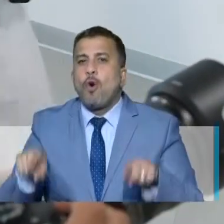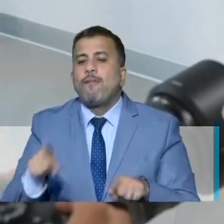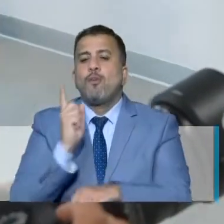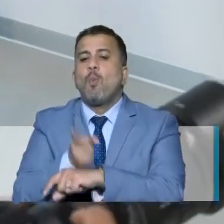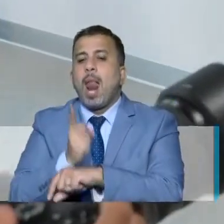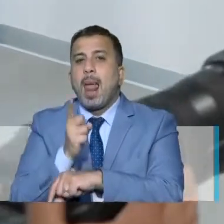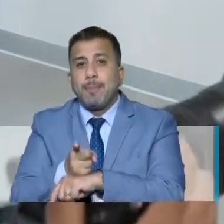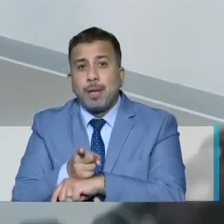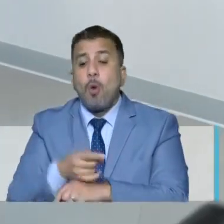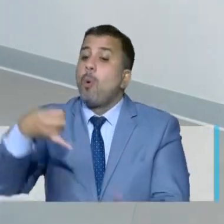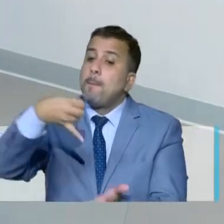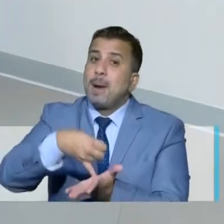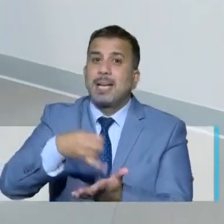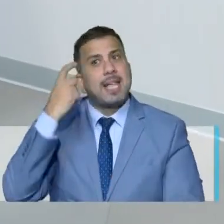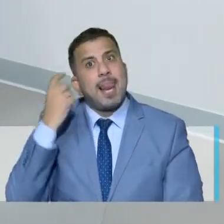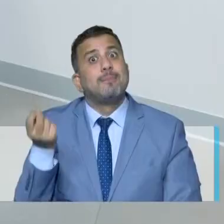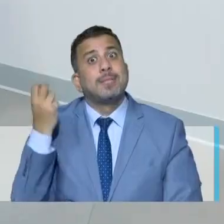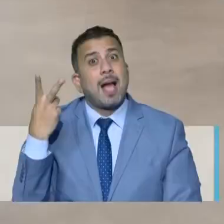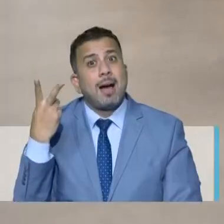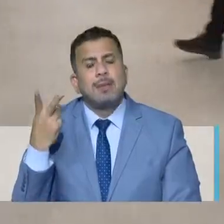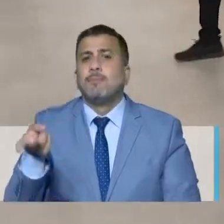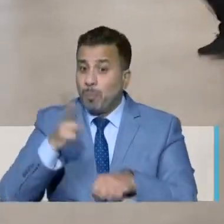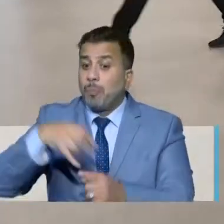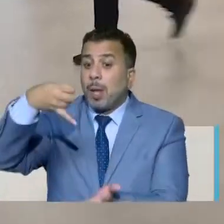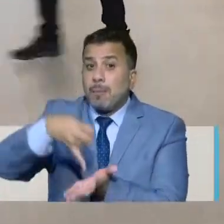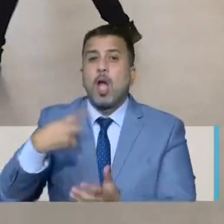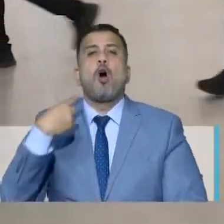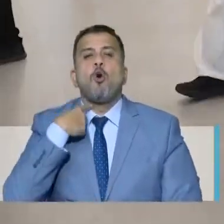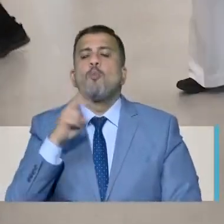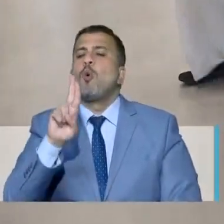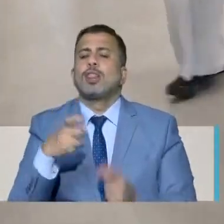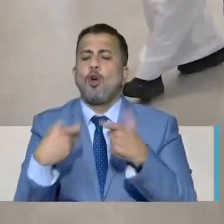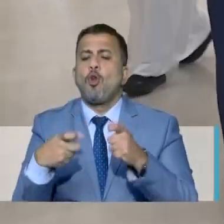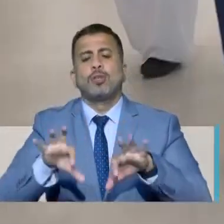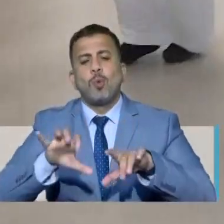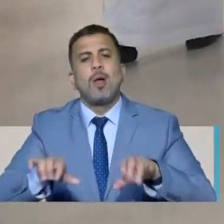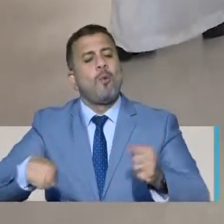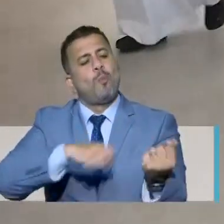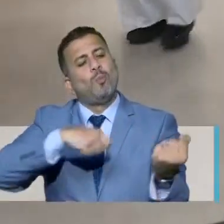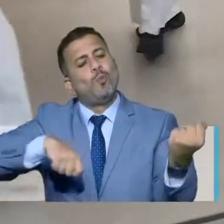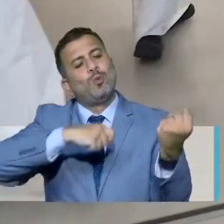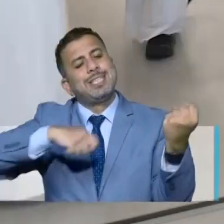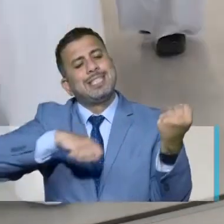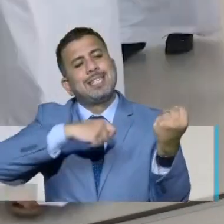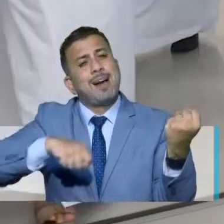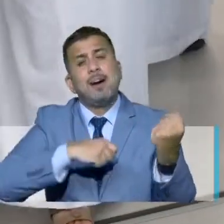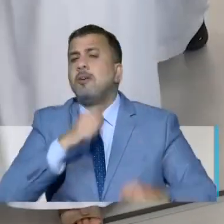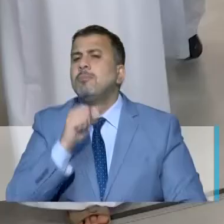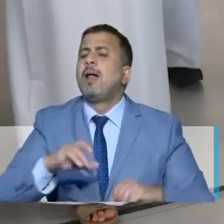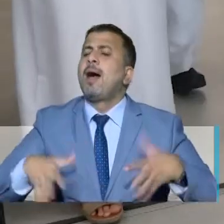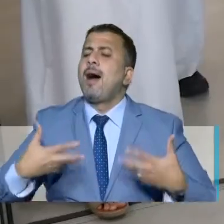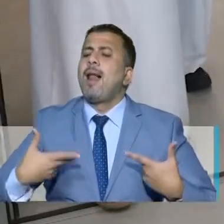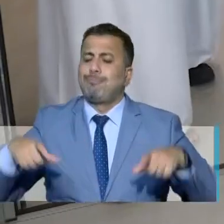المعلمين ومركزا للابتكار بالاضافه لمركز للعلوم والتكنولوجيا والموسيقى وساحات العاب